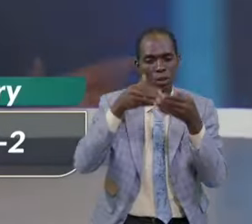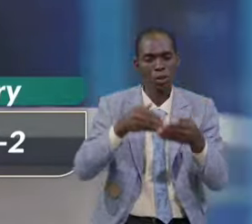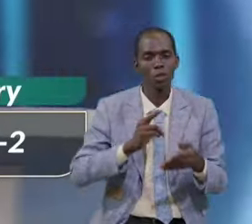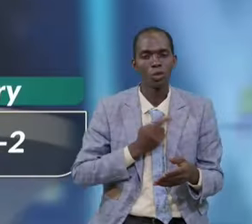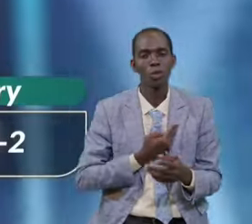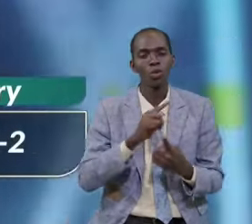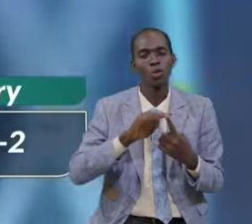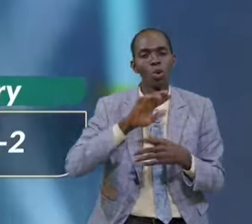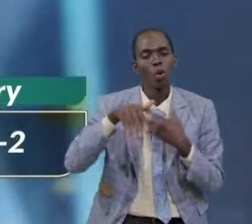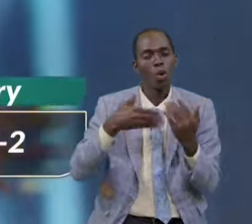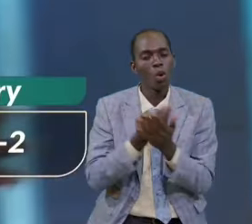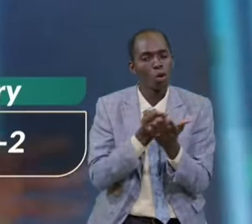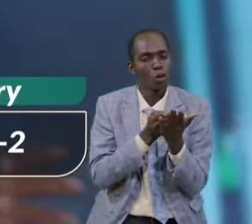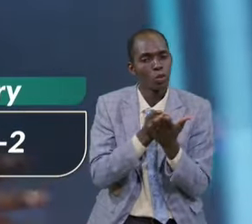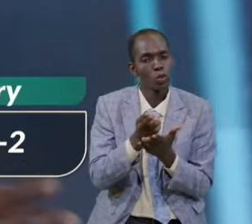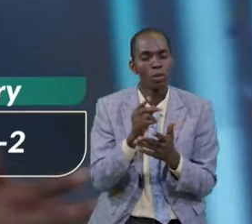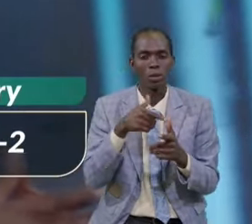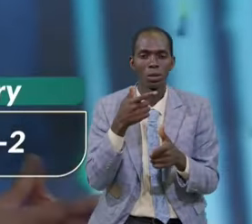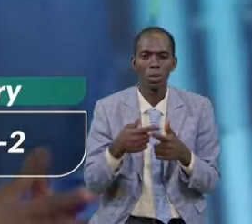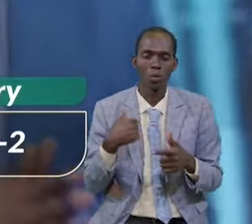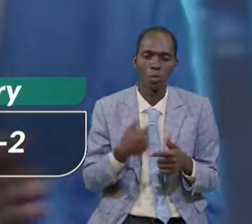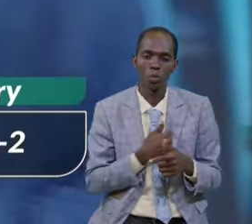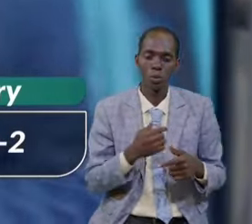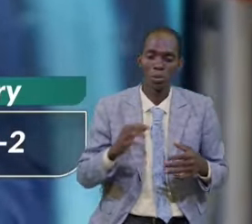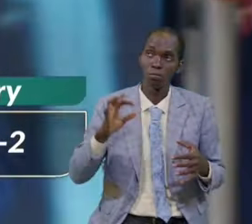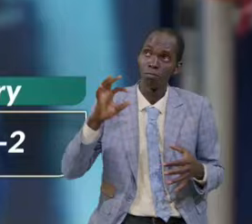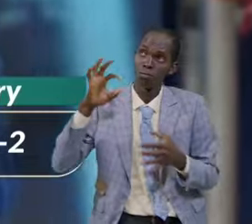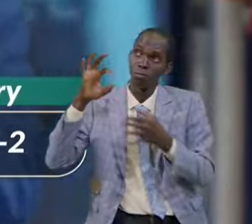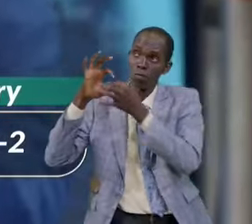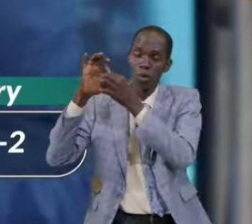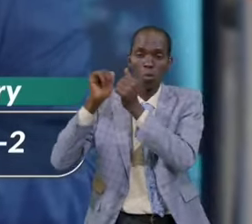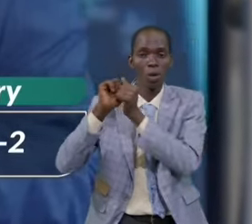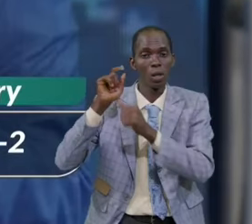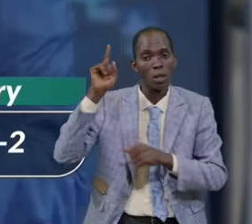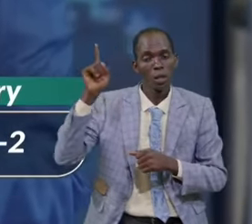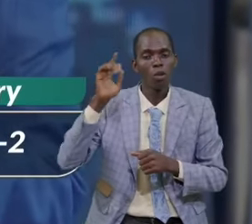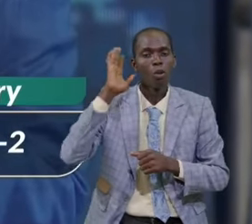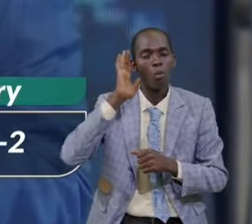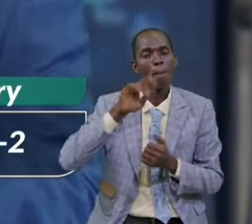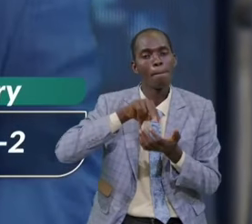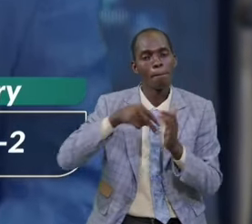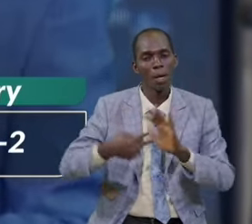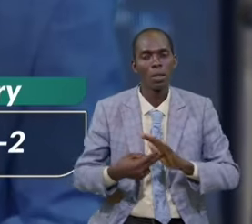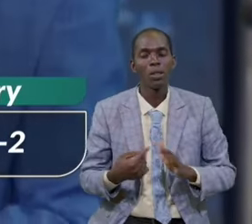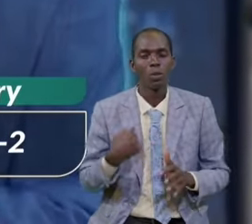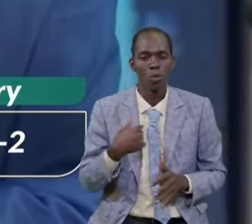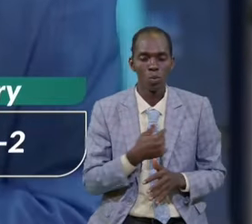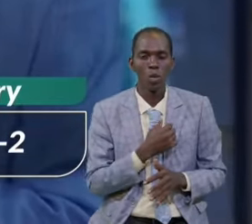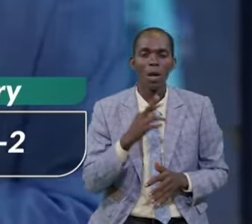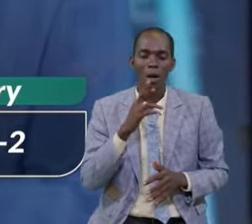la vérité. Et notre connexion avec lui veut dire que nous